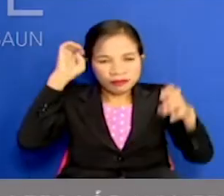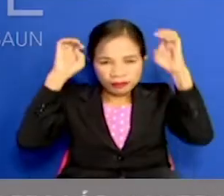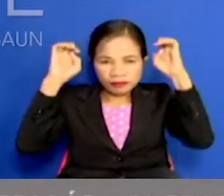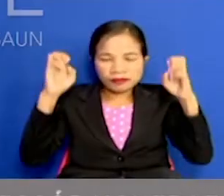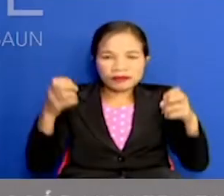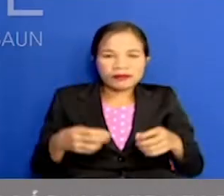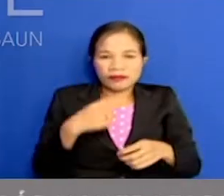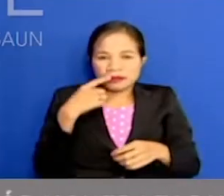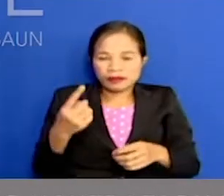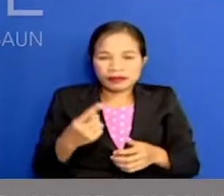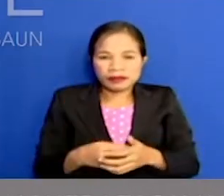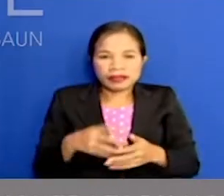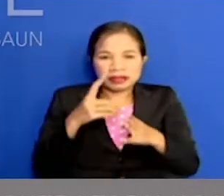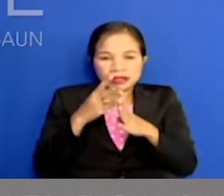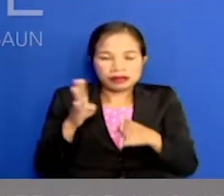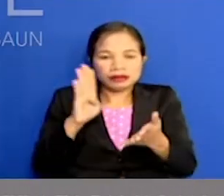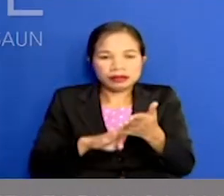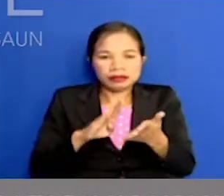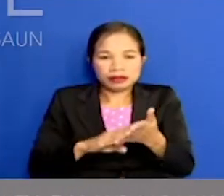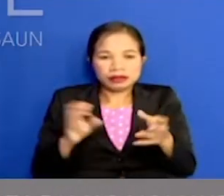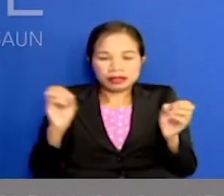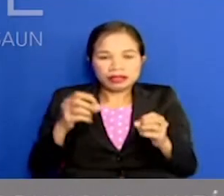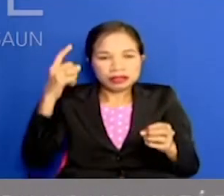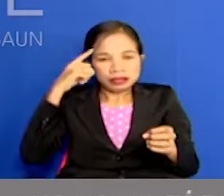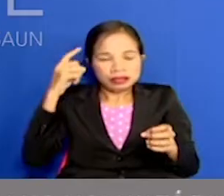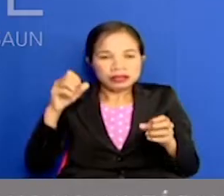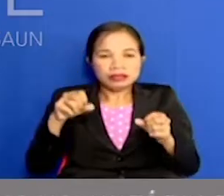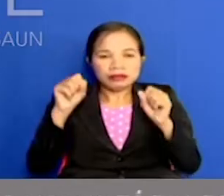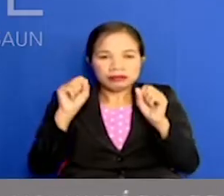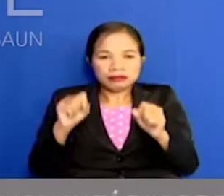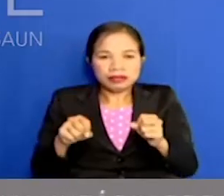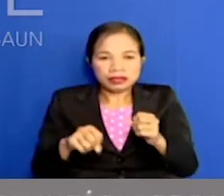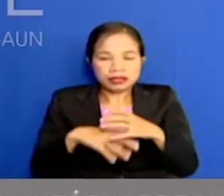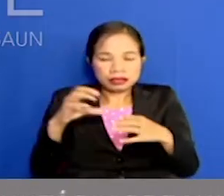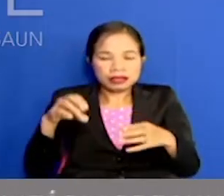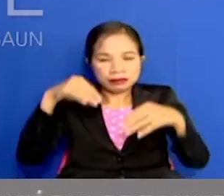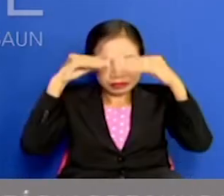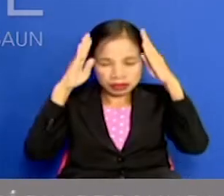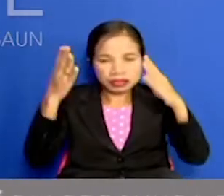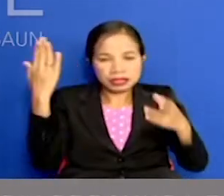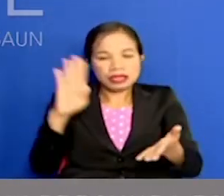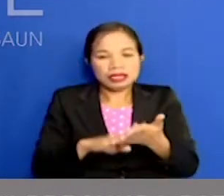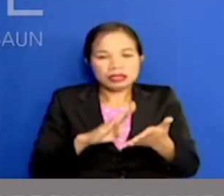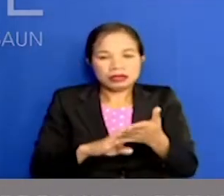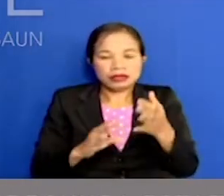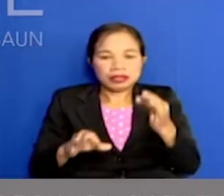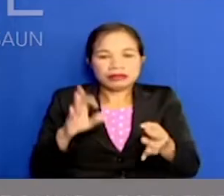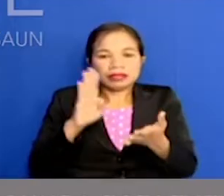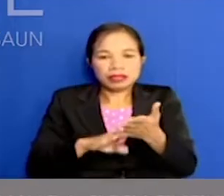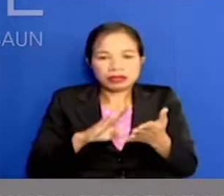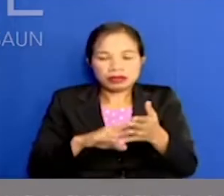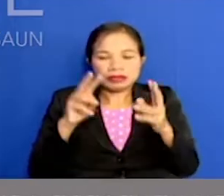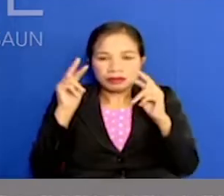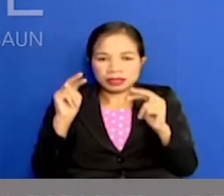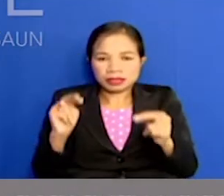hasai kata diretor da eskola sir la iha kompetens para atu bele prens profesor iha eskola sekari iha eskola ne necessidade